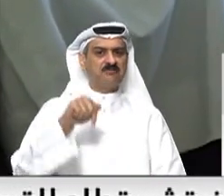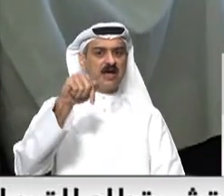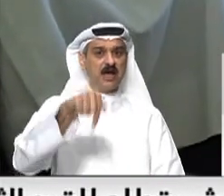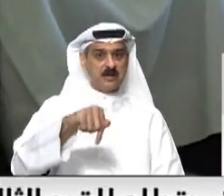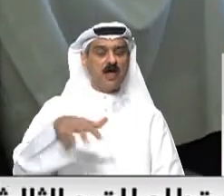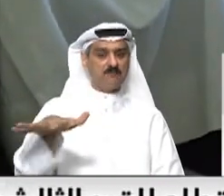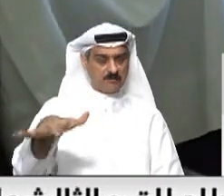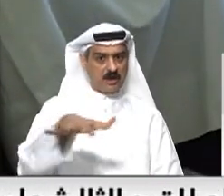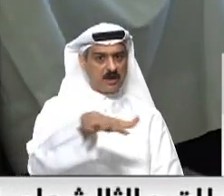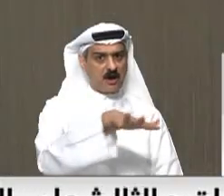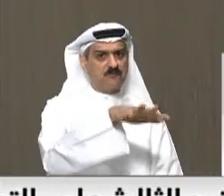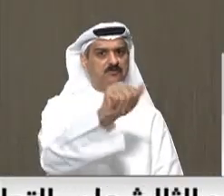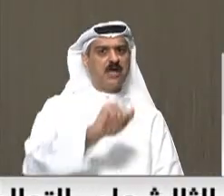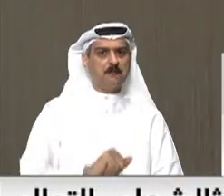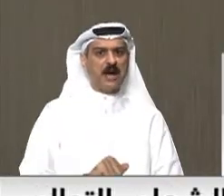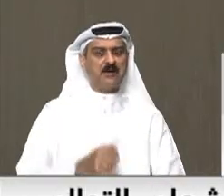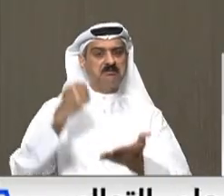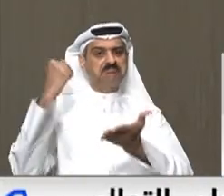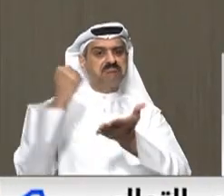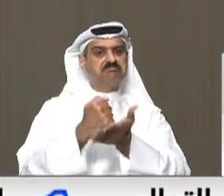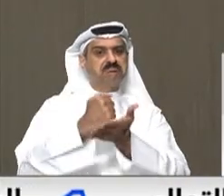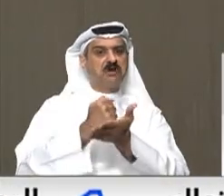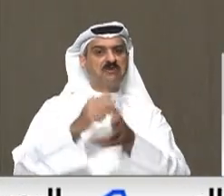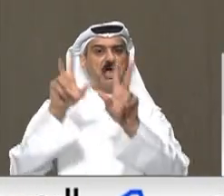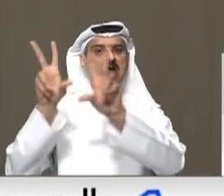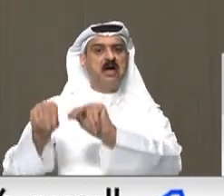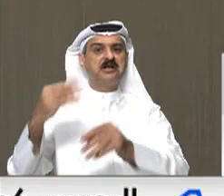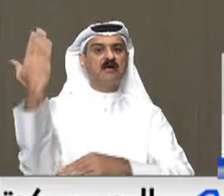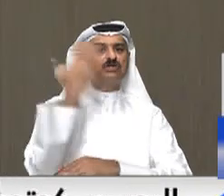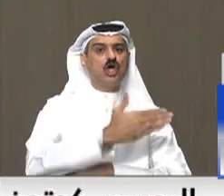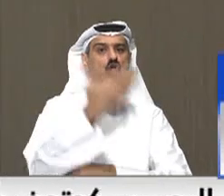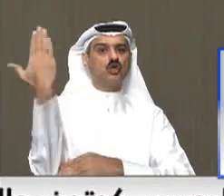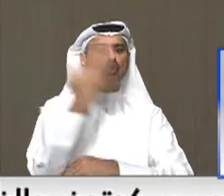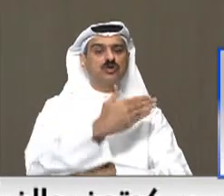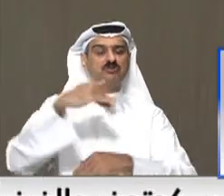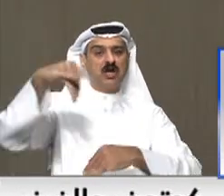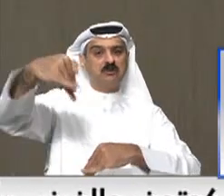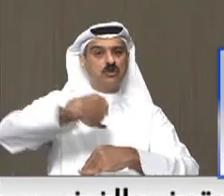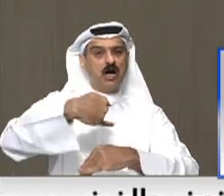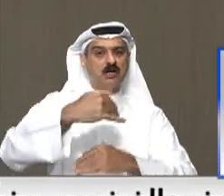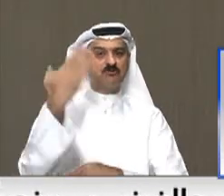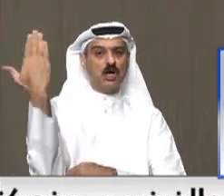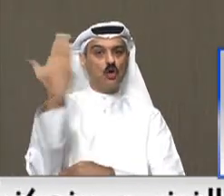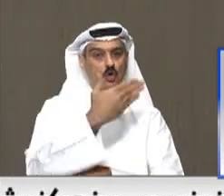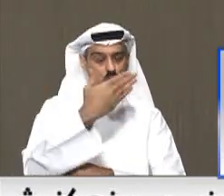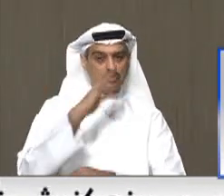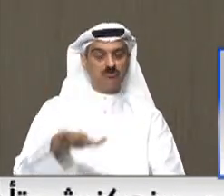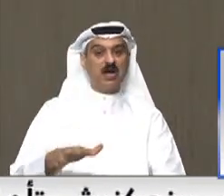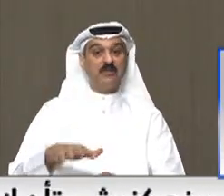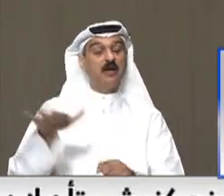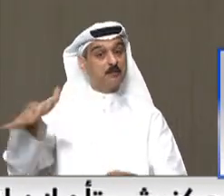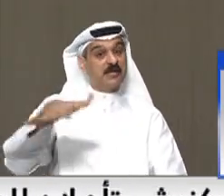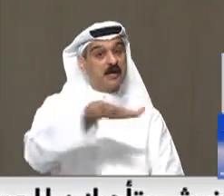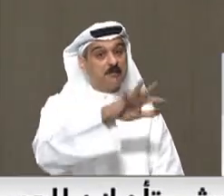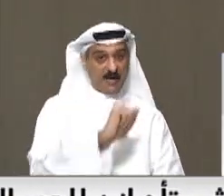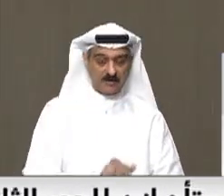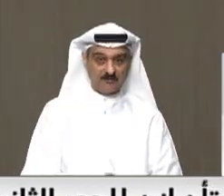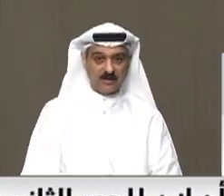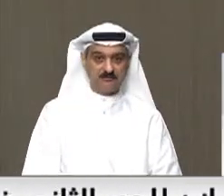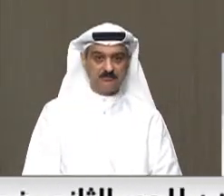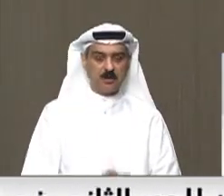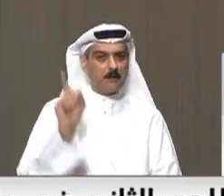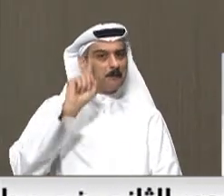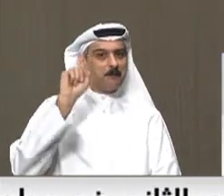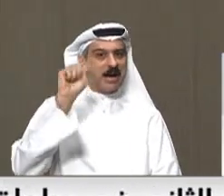بحري يقوم في نفس ما تقوم فيه المنافذ سواء كانت